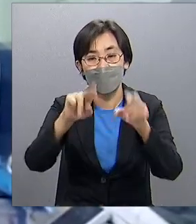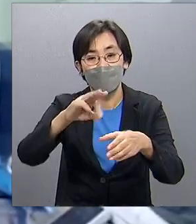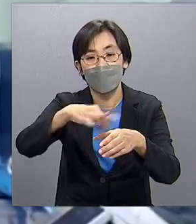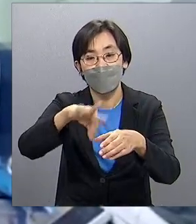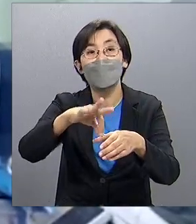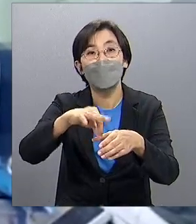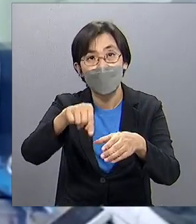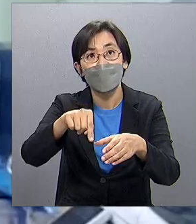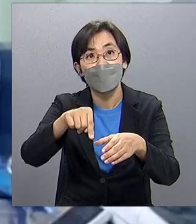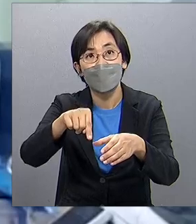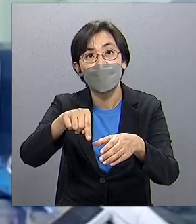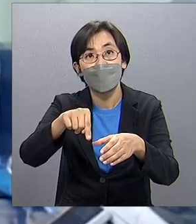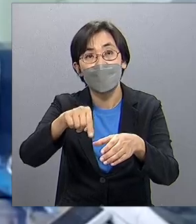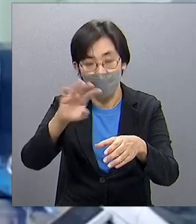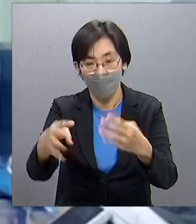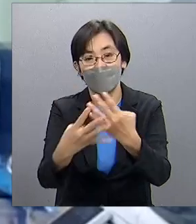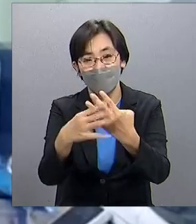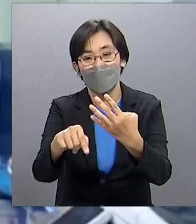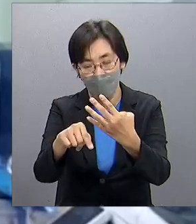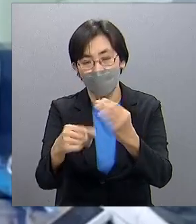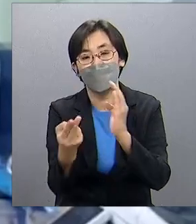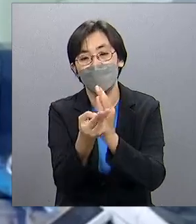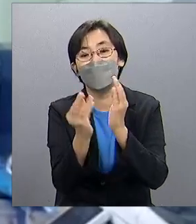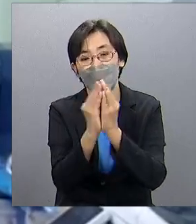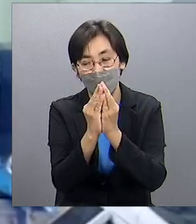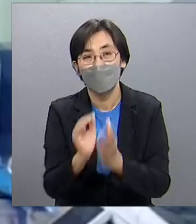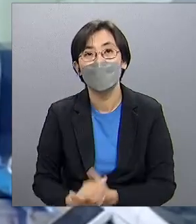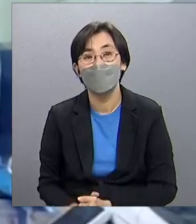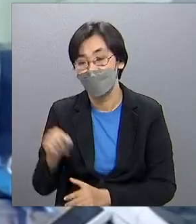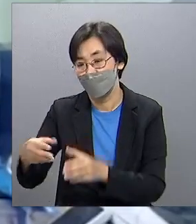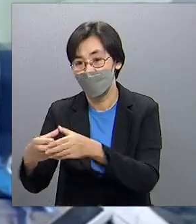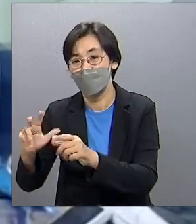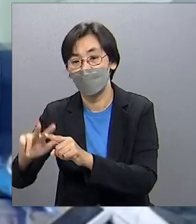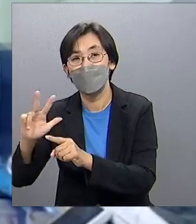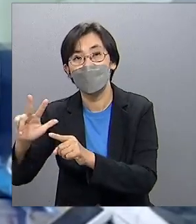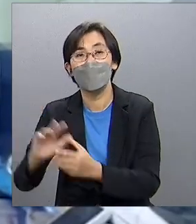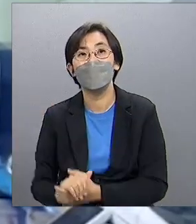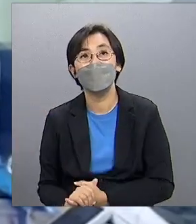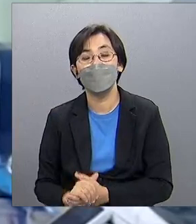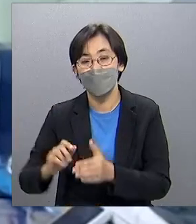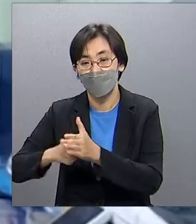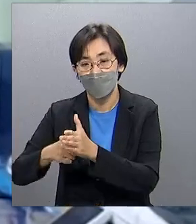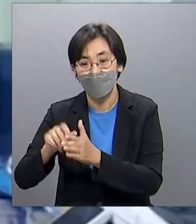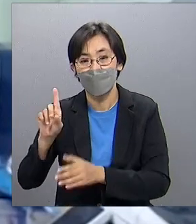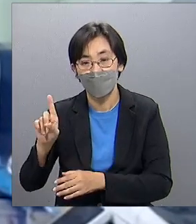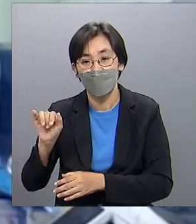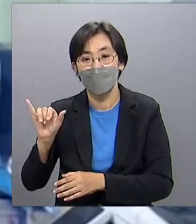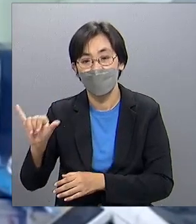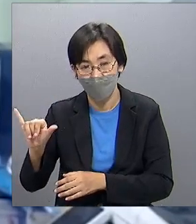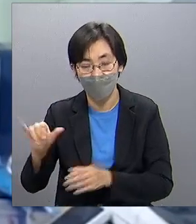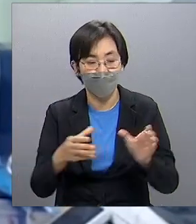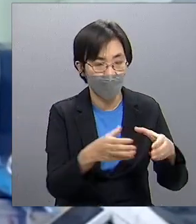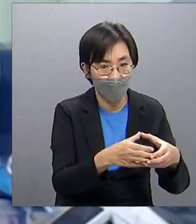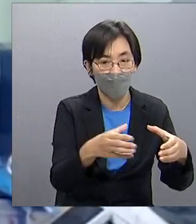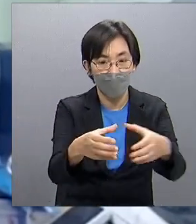ในเรือนจำจังหวัดหนองบัวลำภูนะคะแล้วกลุ่มที่3ก็คือพวงกุญแจ DIY นะคะโดยกลุ่มที่